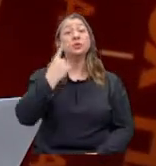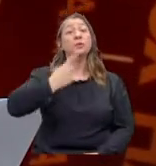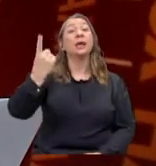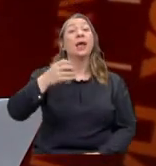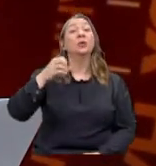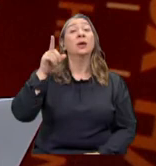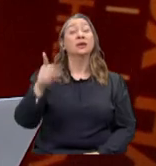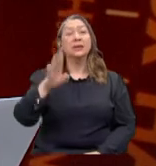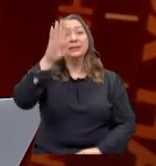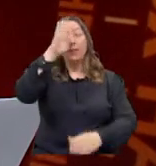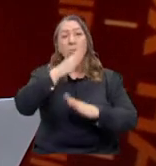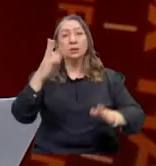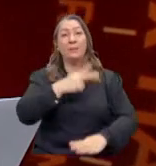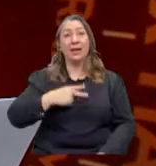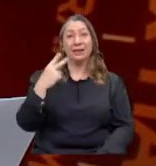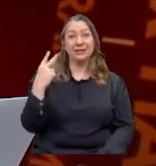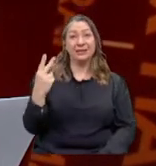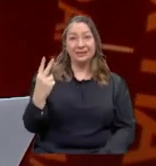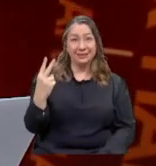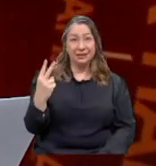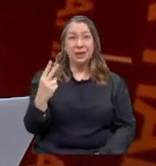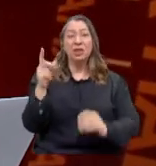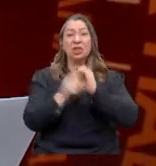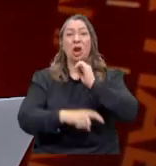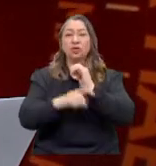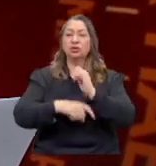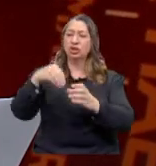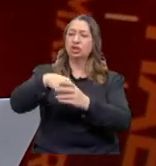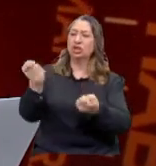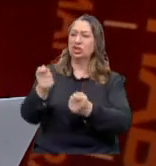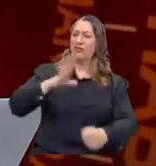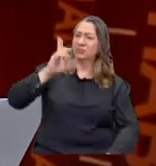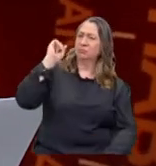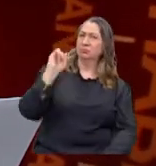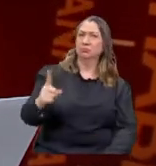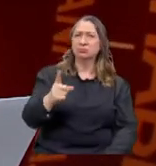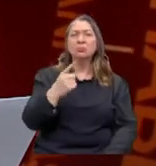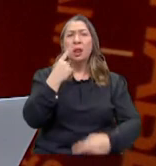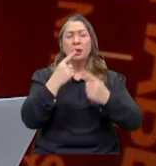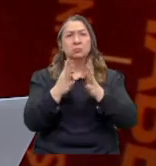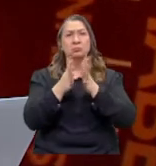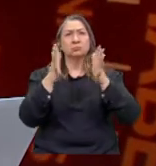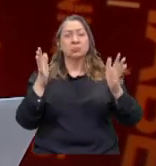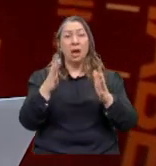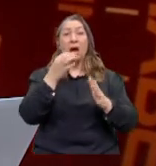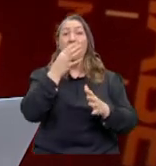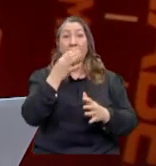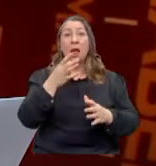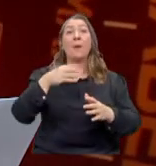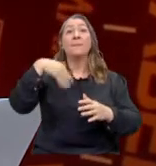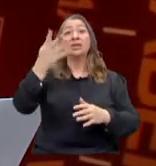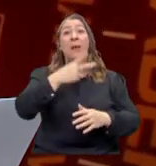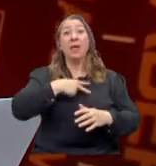Cumhurbaşkanı Erdoğan, İstanbul Büyükşehir Belediyesi'ne yönelik teröristleri çalıştırıyorlar iddiasını genişletti. Ankara ve